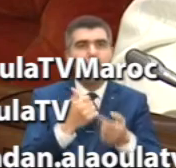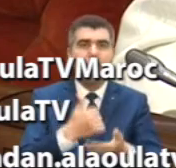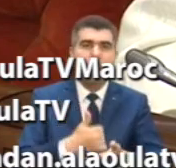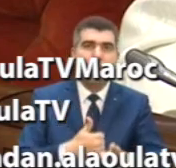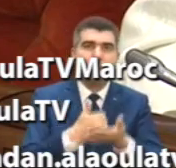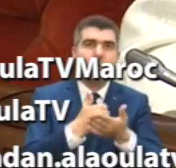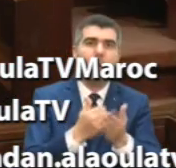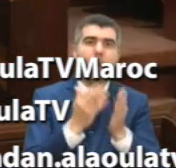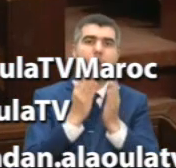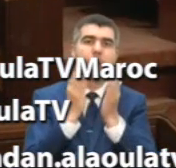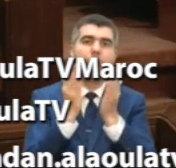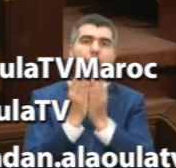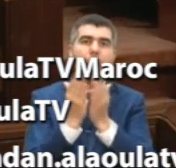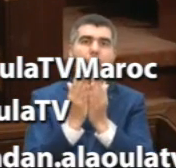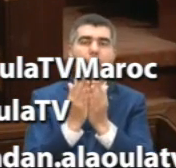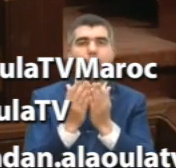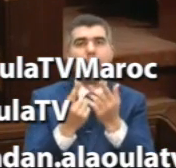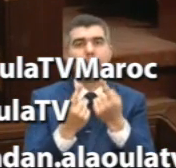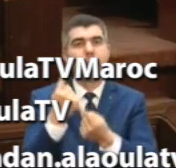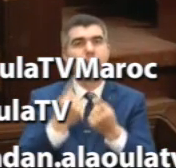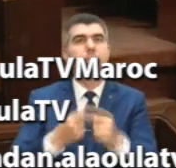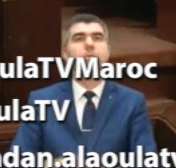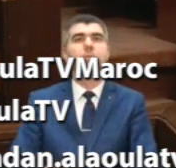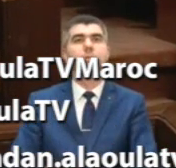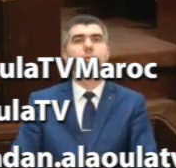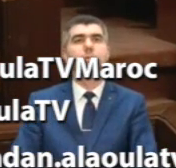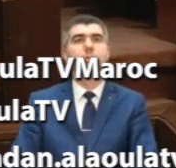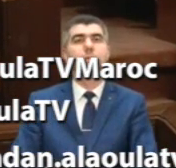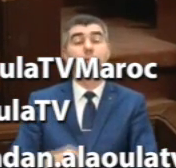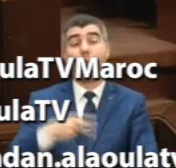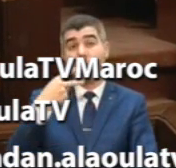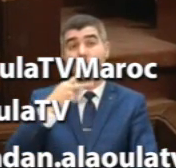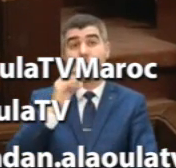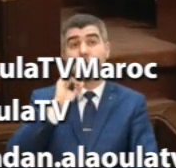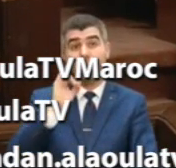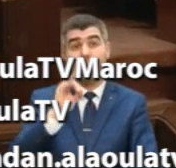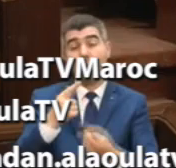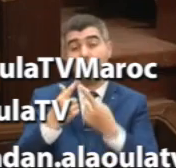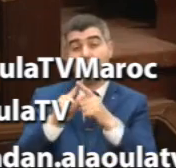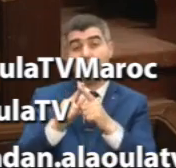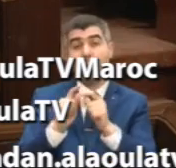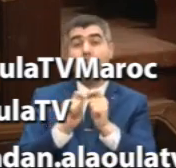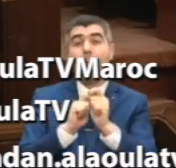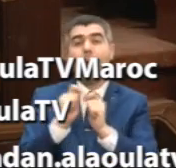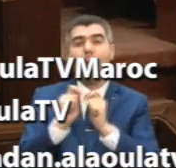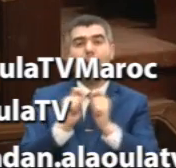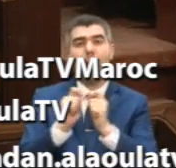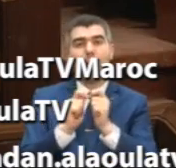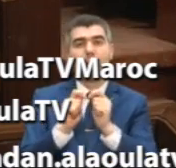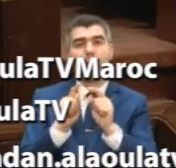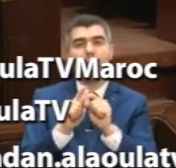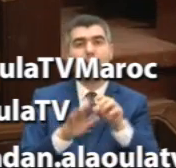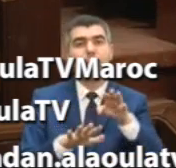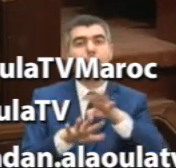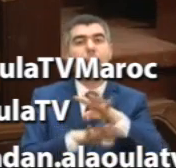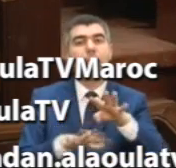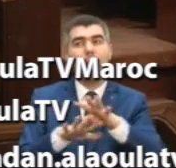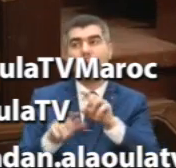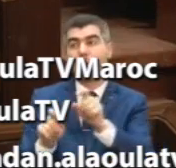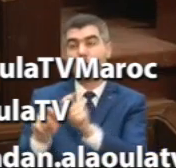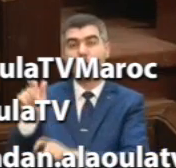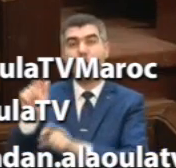الفائده للطلبه والوافدين على هذه الجامعه. هذا التصريح اللي خلف واحد النقاش اجتماعي موسع